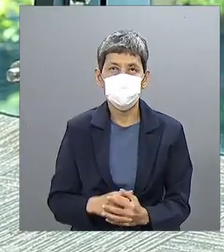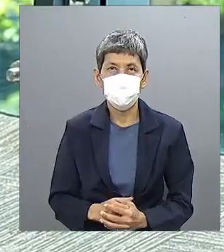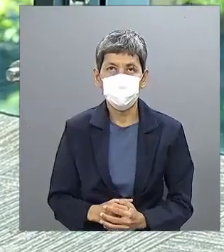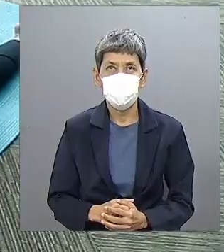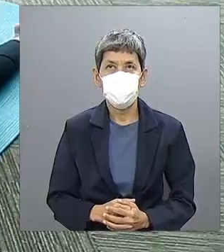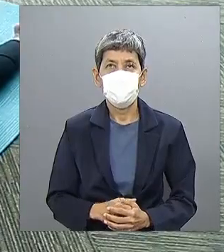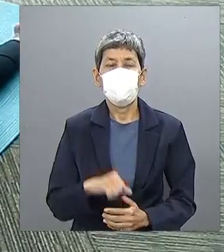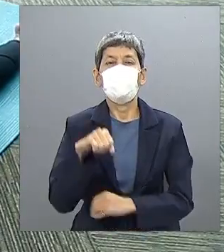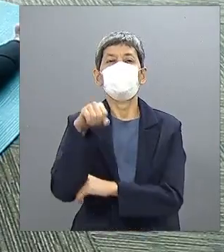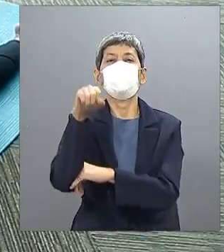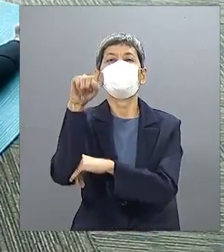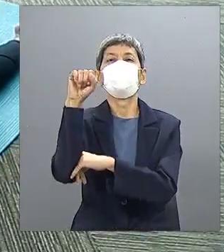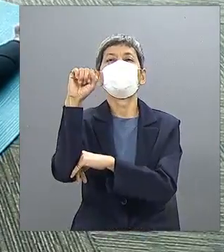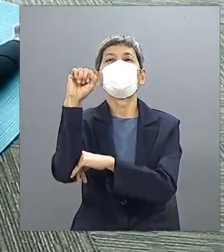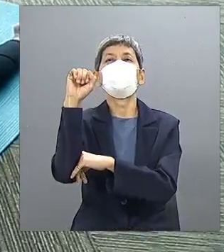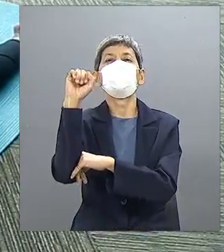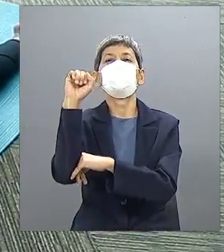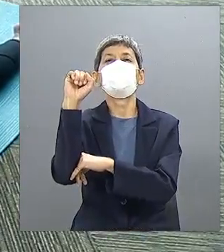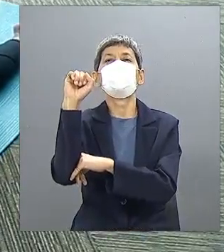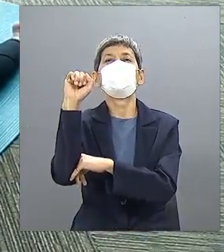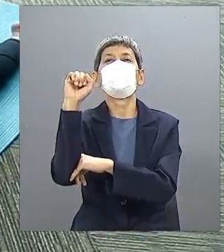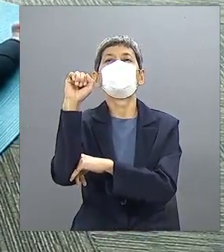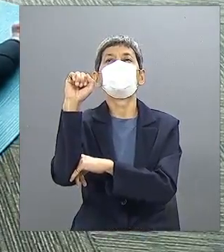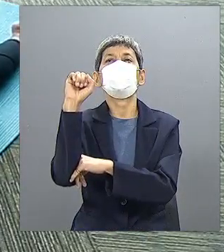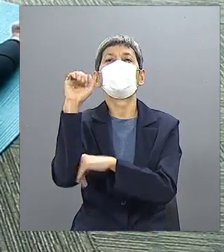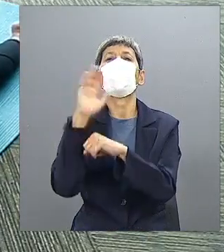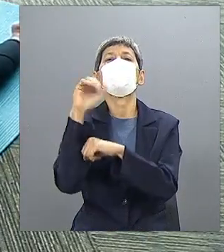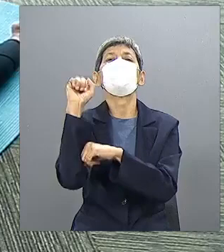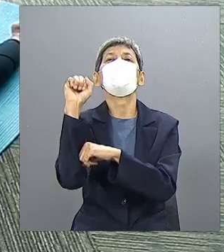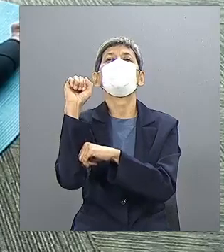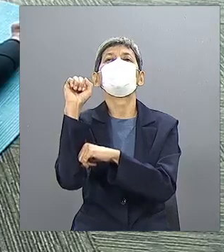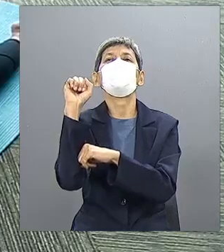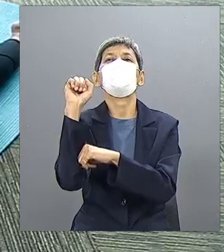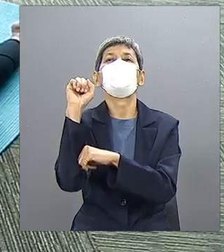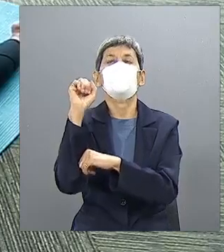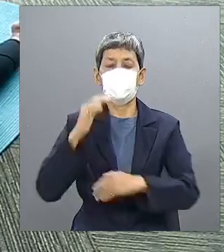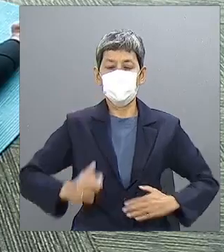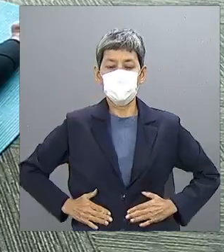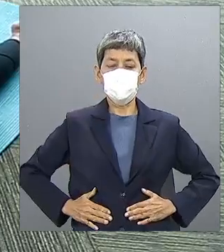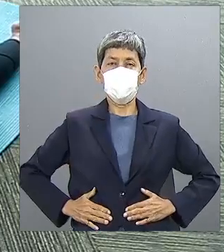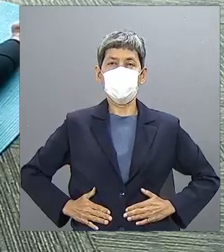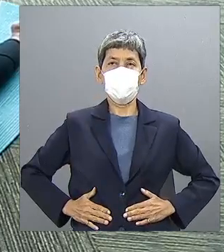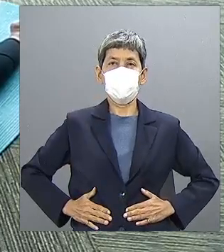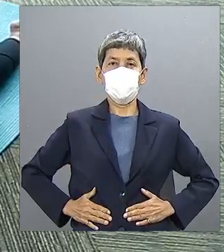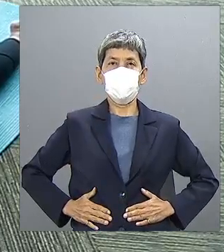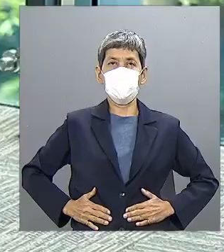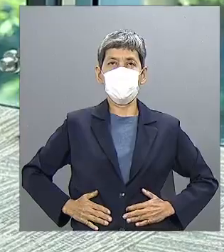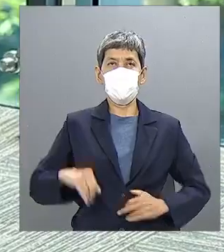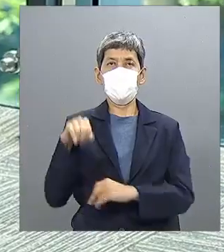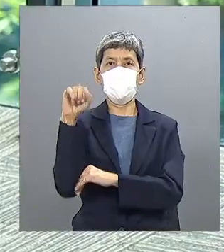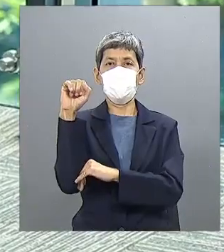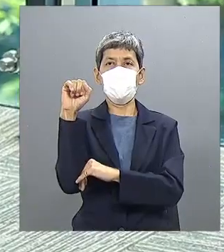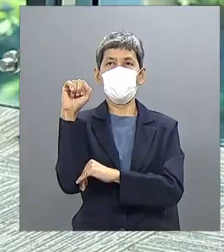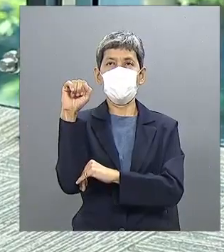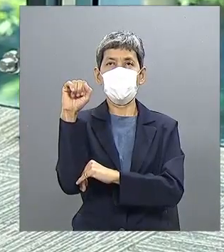ค่ะยื่นออกเอนไปด้านหลังแค่นี้ก็ได้นะคะพยายามผักสะโพกด้านหน้าดึงก้นกบยาวลงสะโพที่อยู่